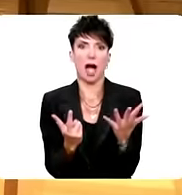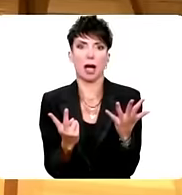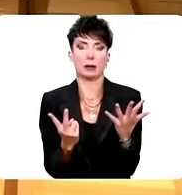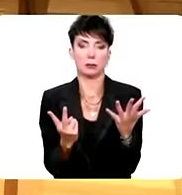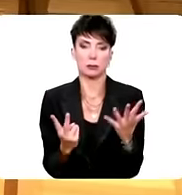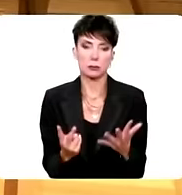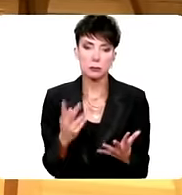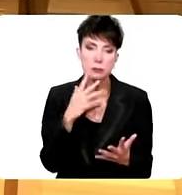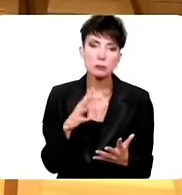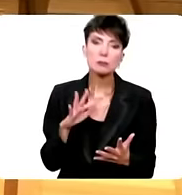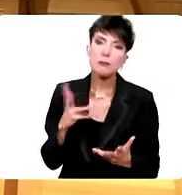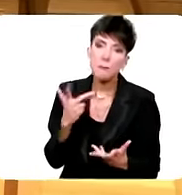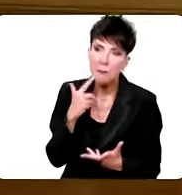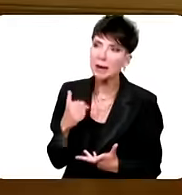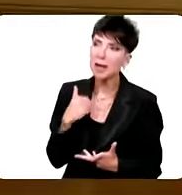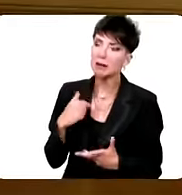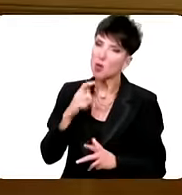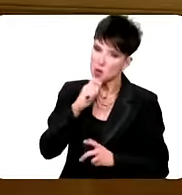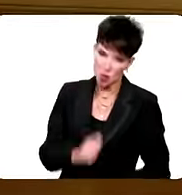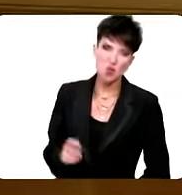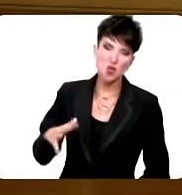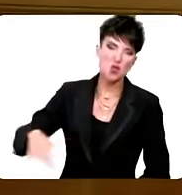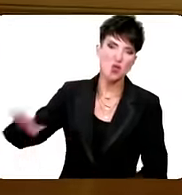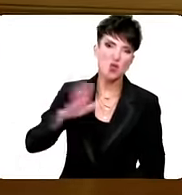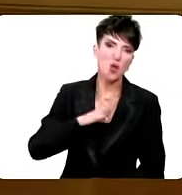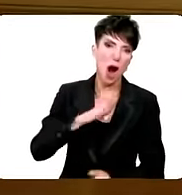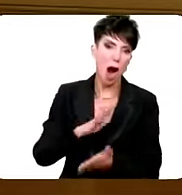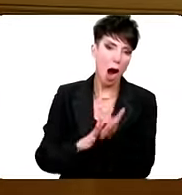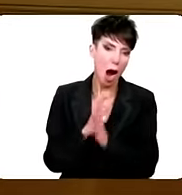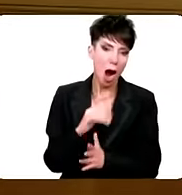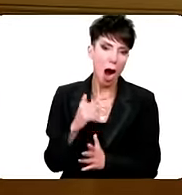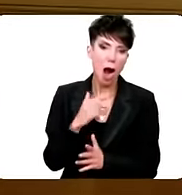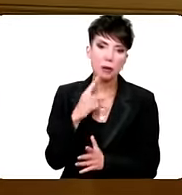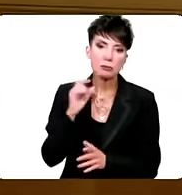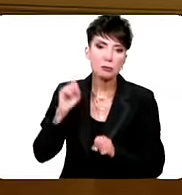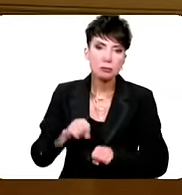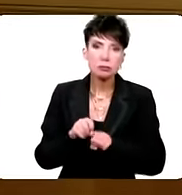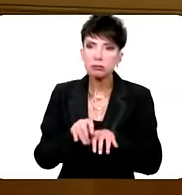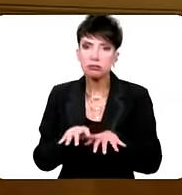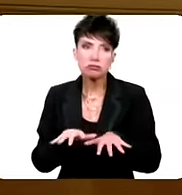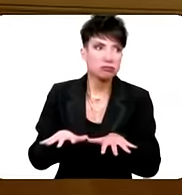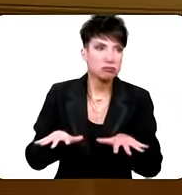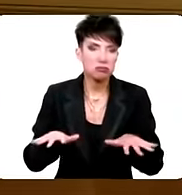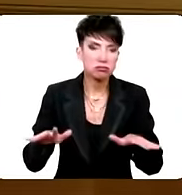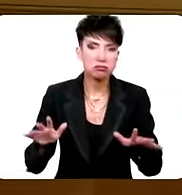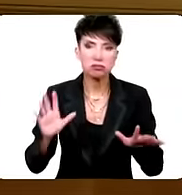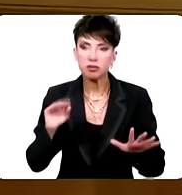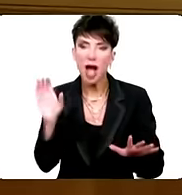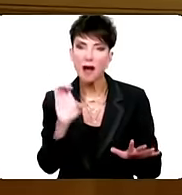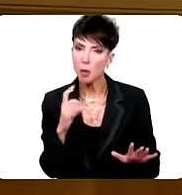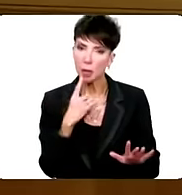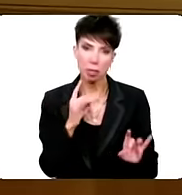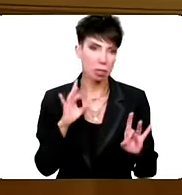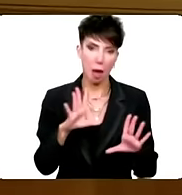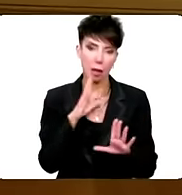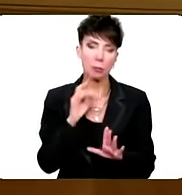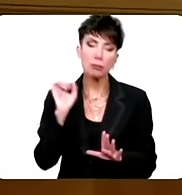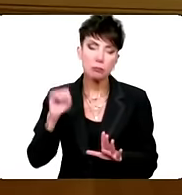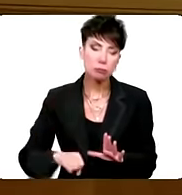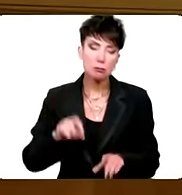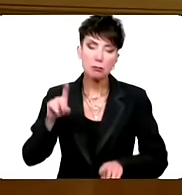καταφέραμε να κινητοποιήσουμε την ευρωπαϊκή διάσταση. Υπήρχε, ναι, και αρκετός κόσμος, ο οποίος όχι